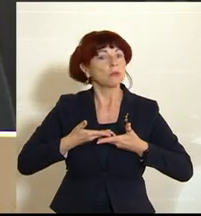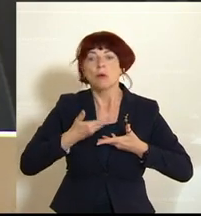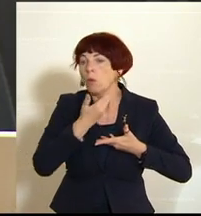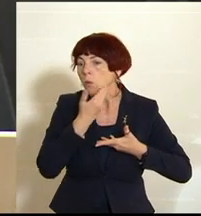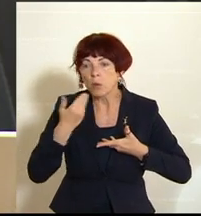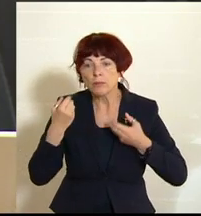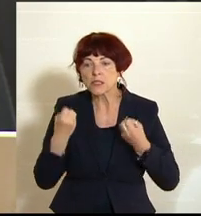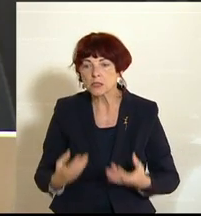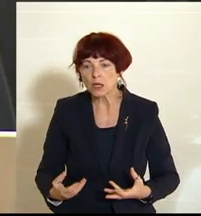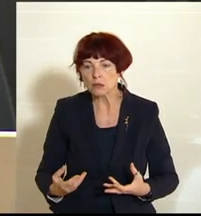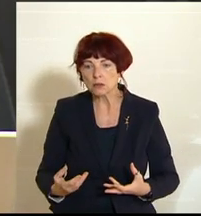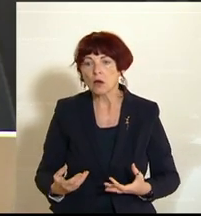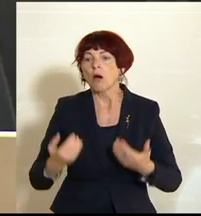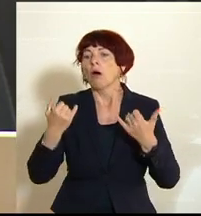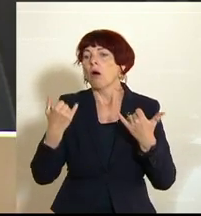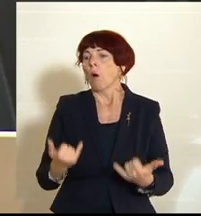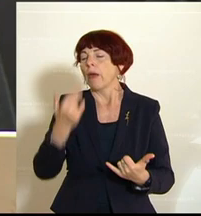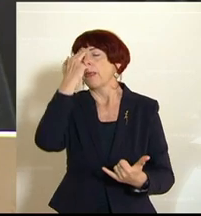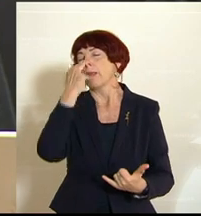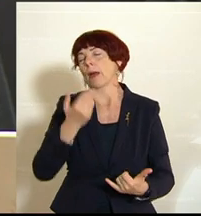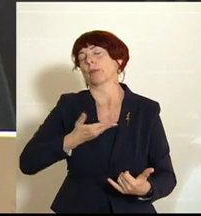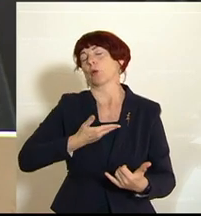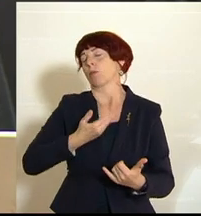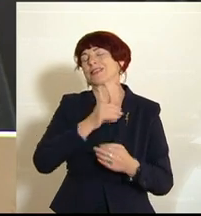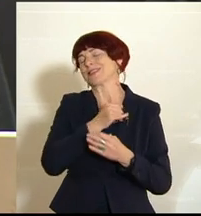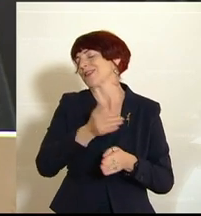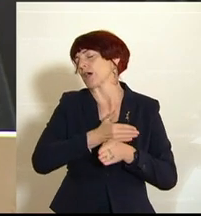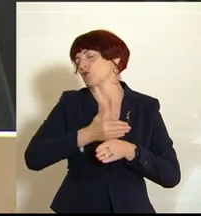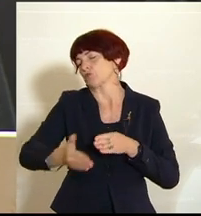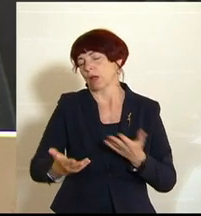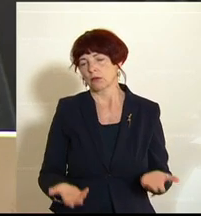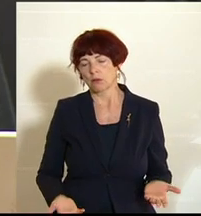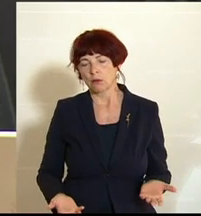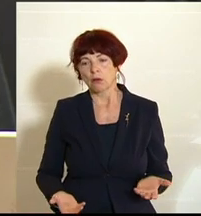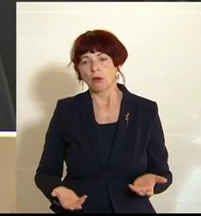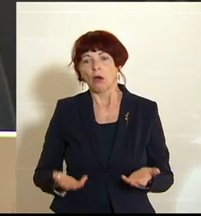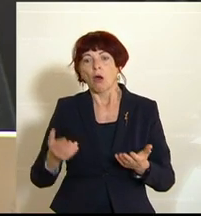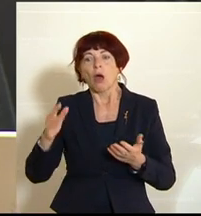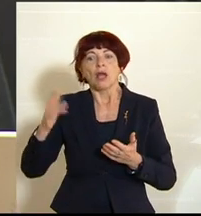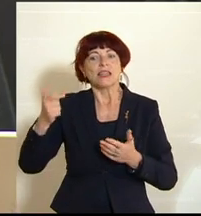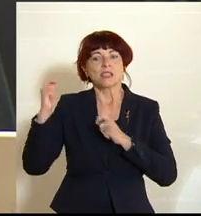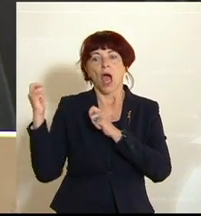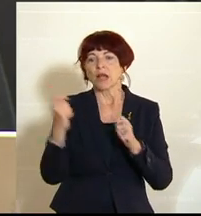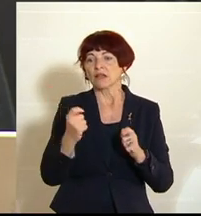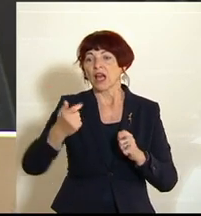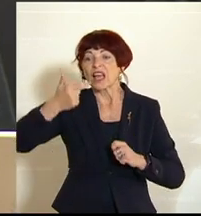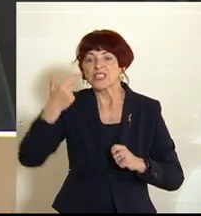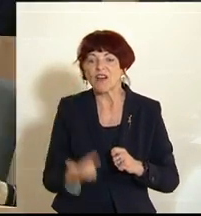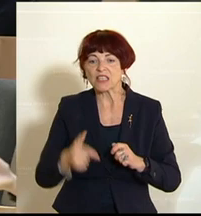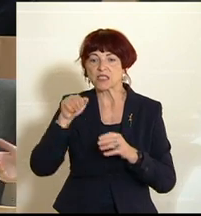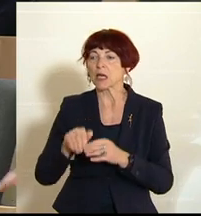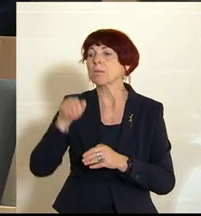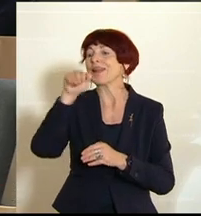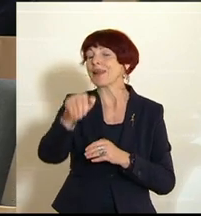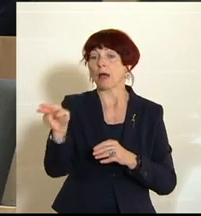Er ist sehr spät in der Nacht gekommen. Es ist ein Antrag, der plötzlich an die 20 Milliarden Euro neu definiert. Es ist